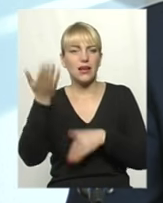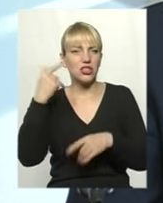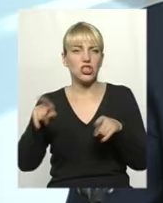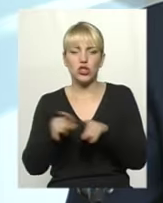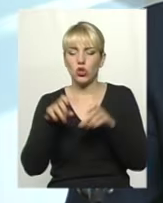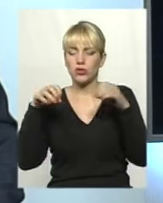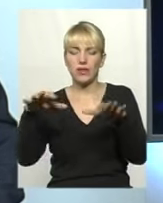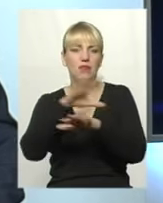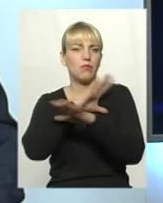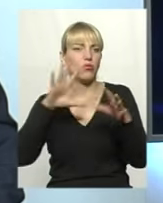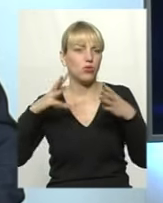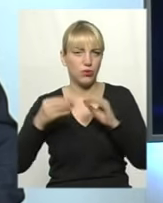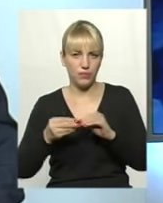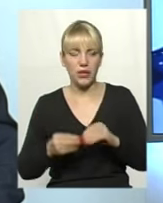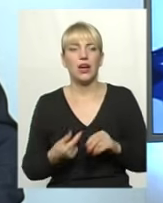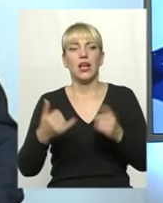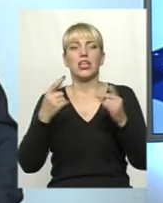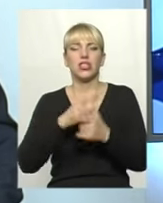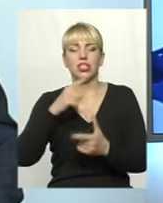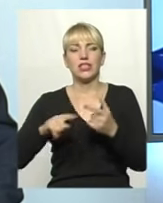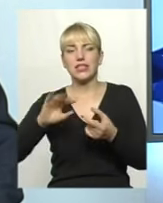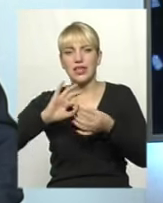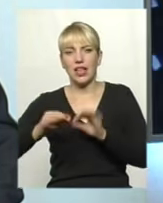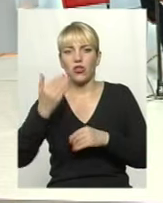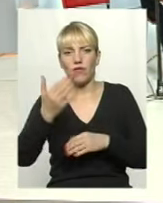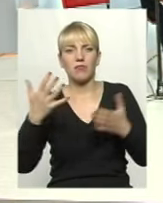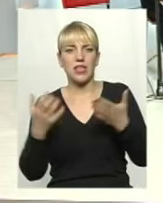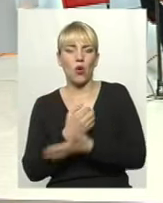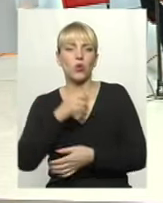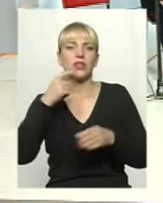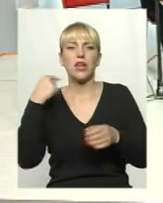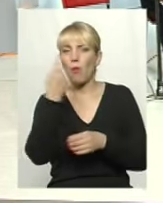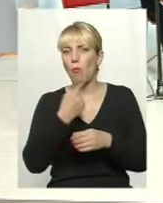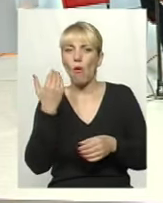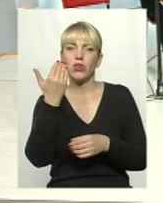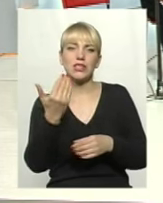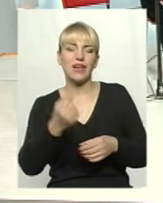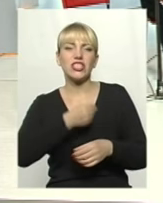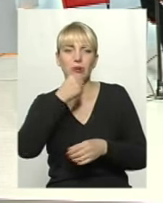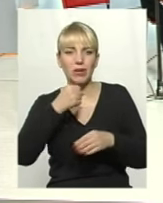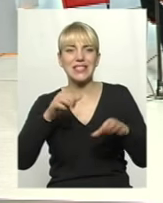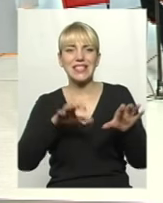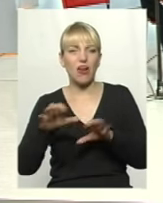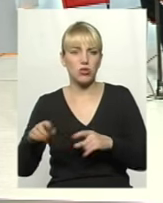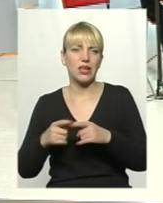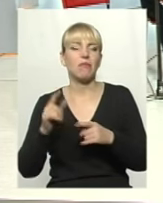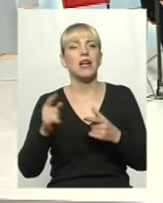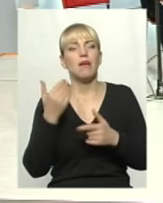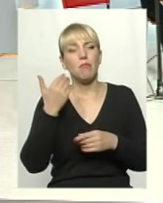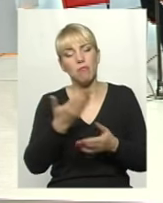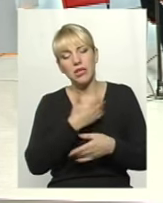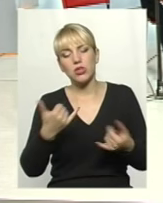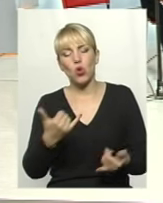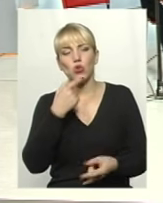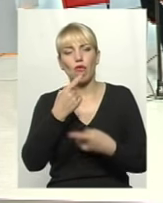Чи складно вам знаходити мову з вашими старостами? Тому що кожен, я розумію, от ми говорили про службовців